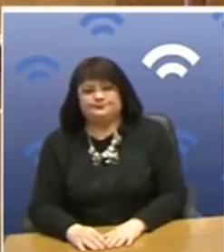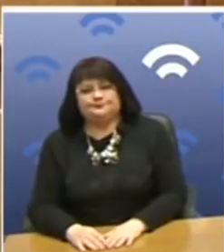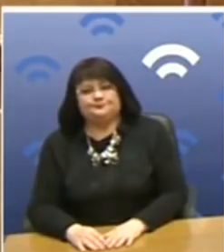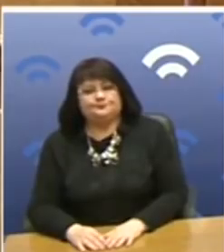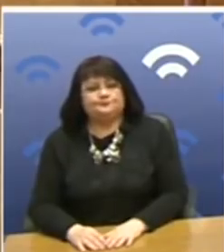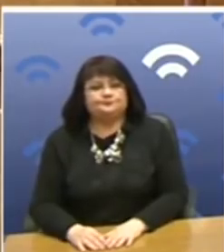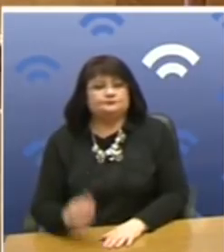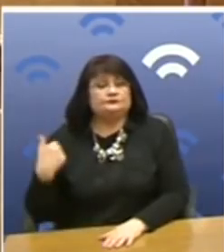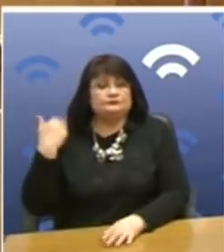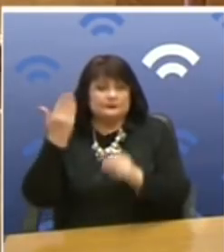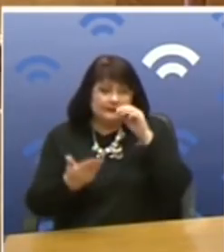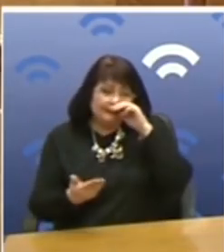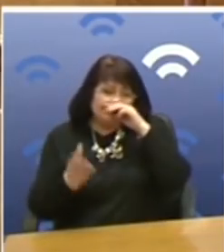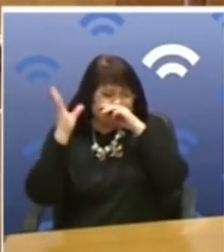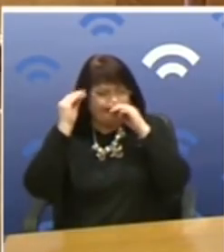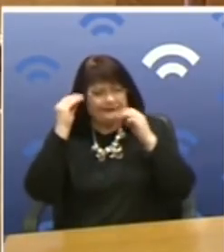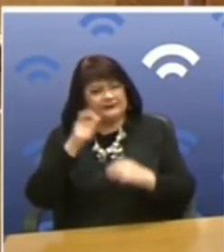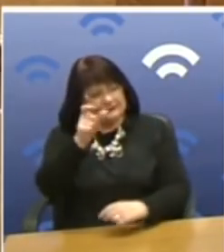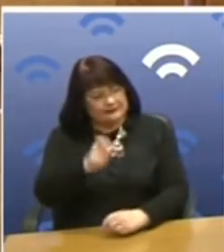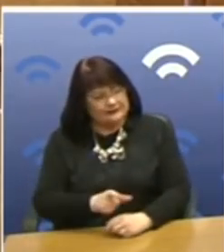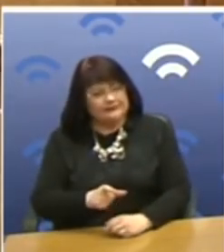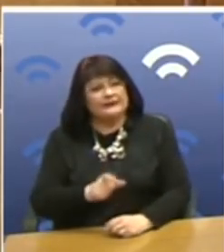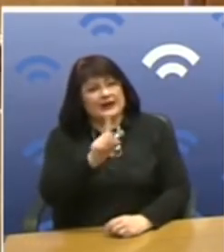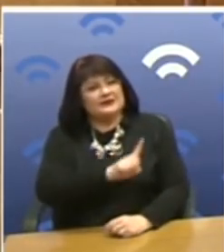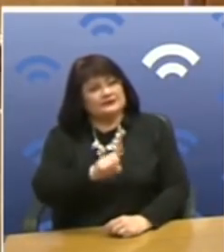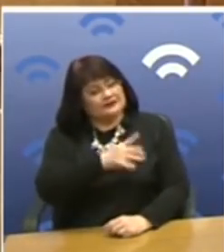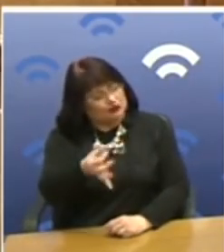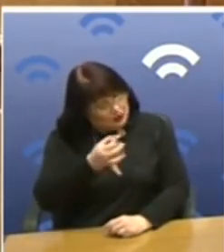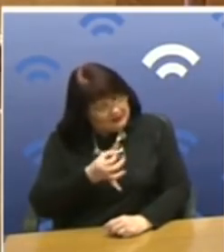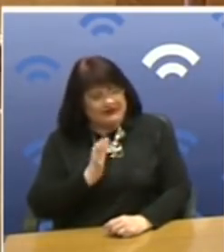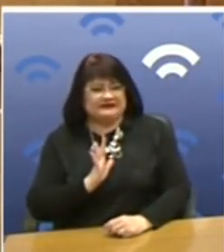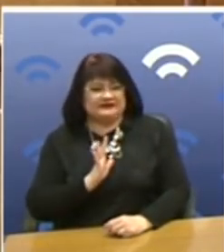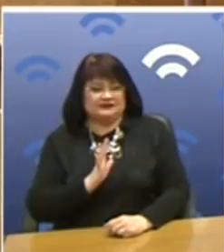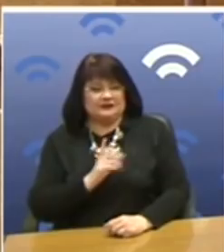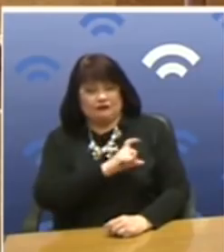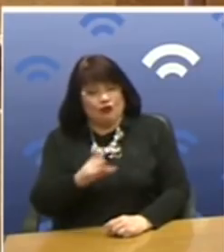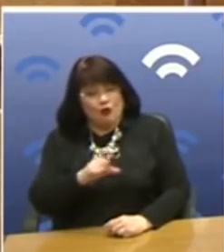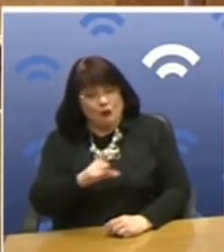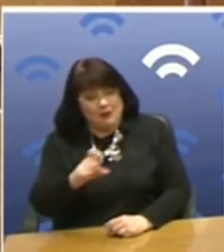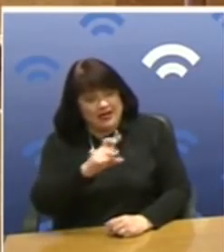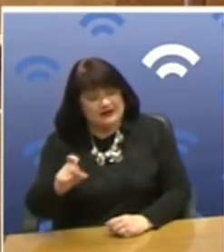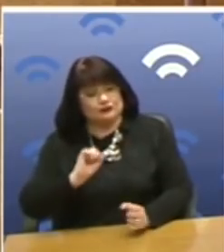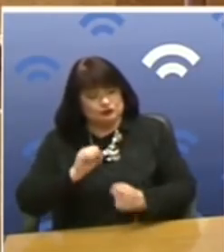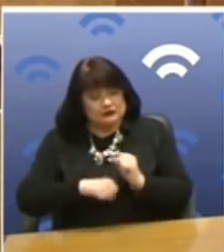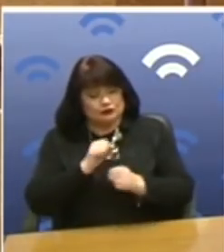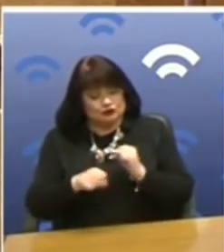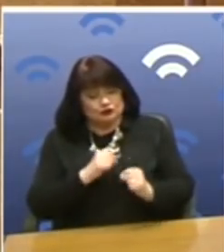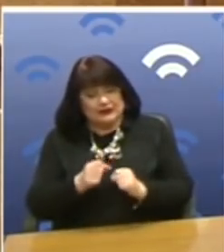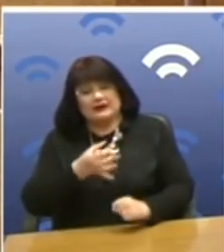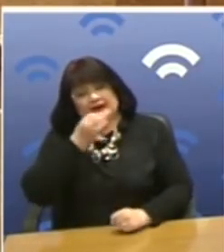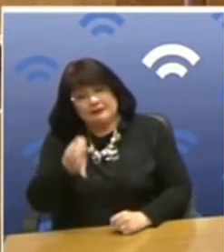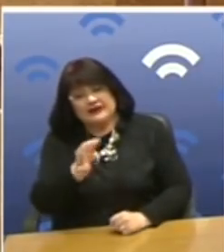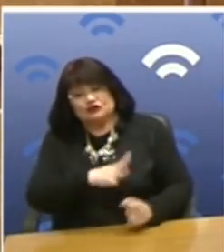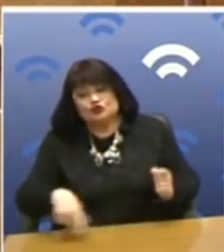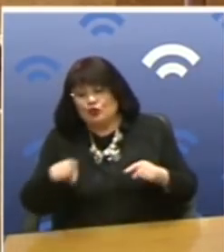πολύ καιρό ακούσαμε και από σας, κύριε Μητσοτάκη. Μετά από εβδομάδες προσπάθειας να πείσετε τον